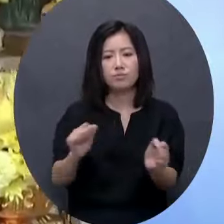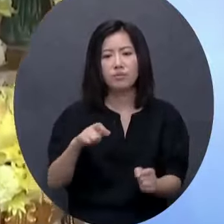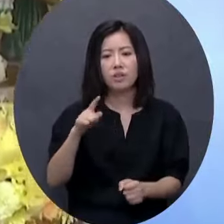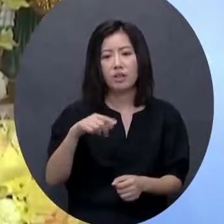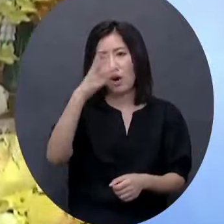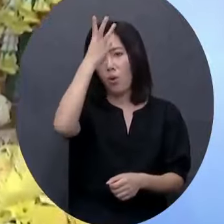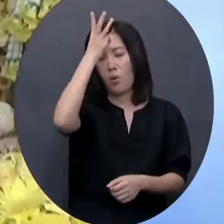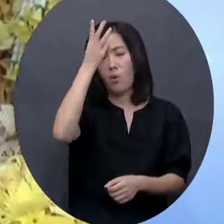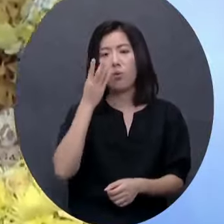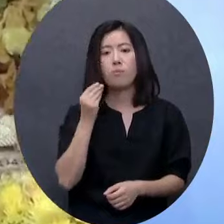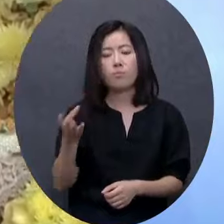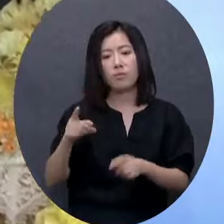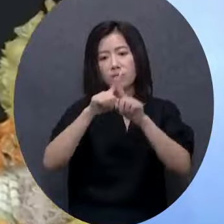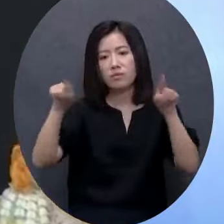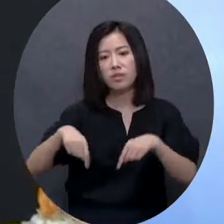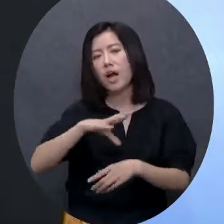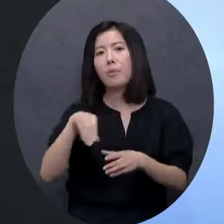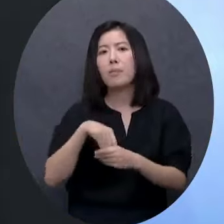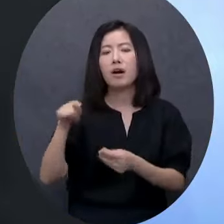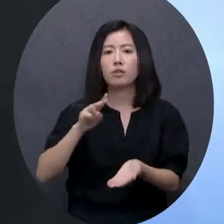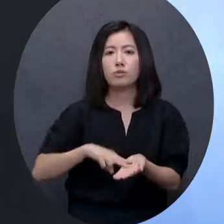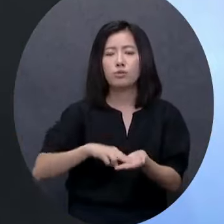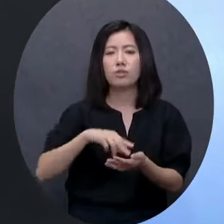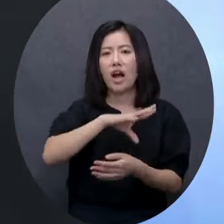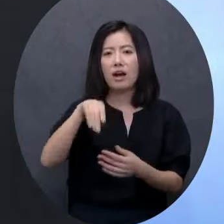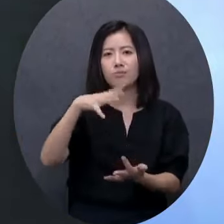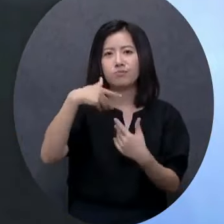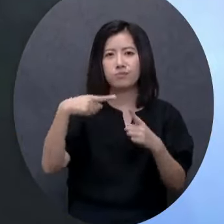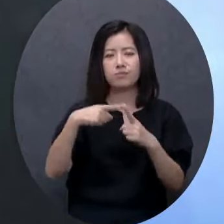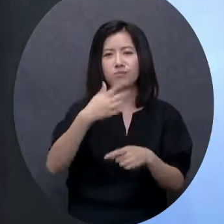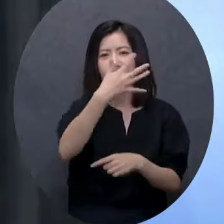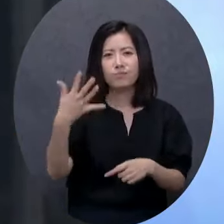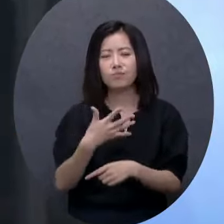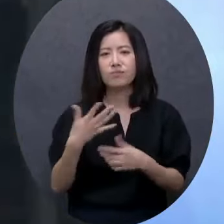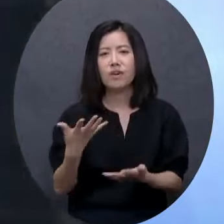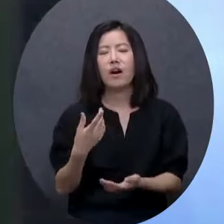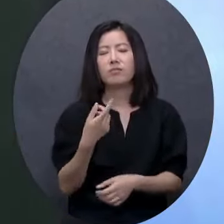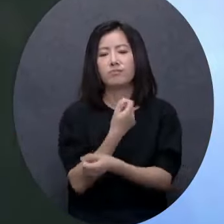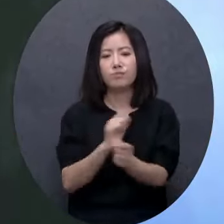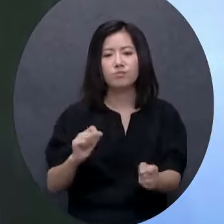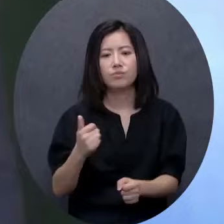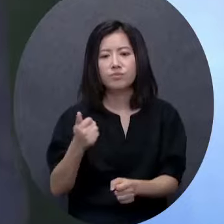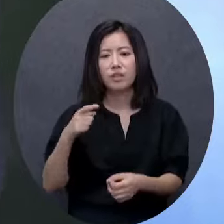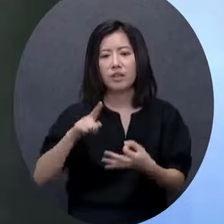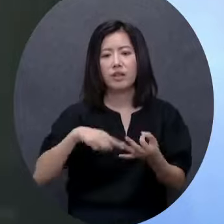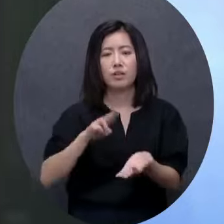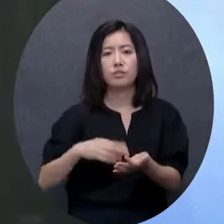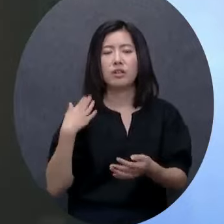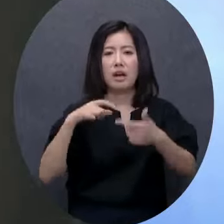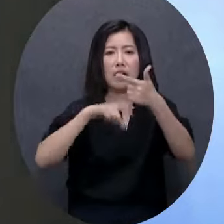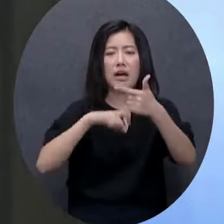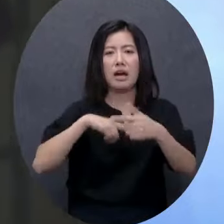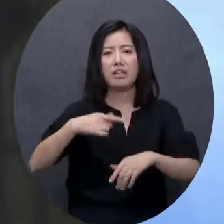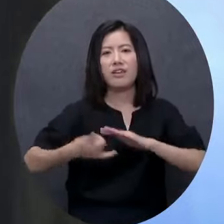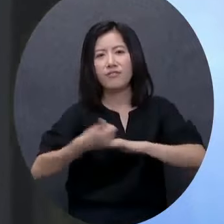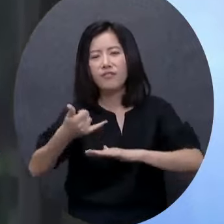免令，包括他信在內的全國大約50,000囚犯獲得釋放。他信去年8月結束流亡，返回